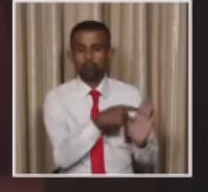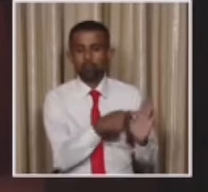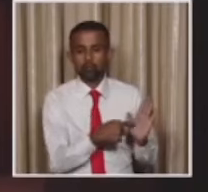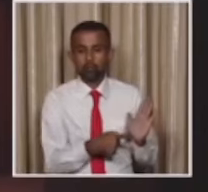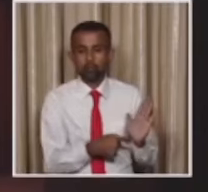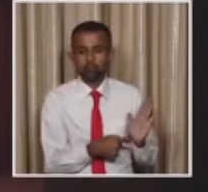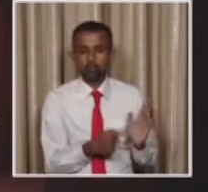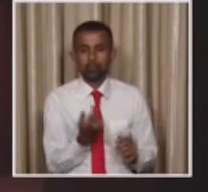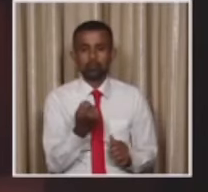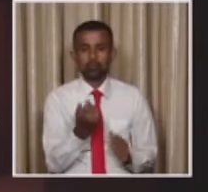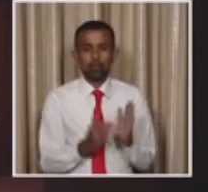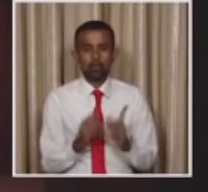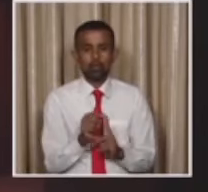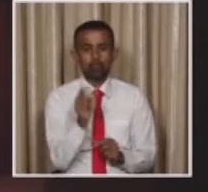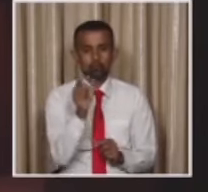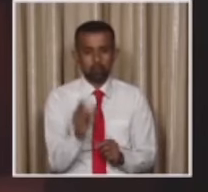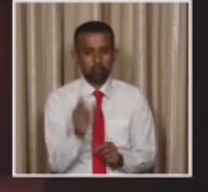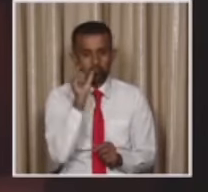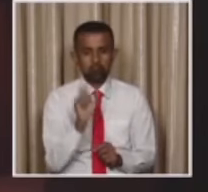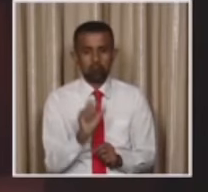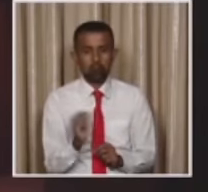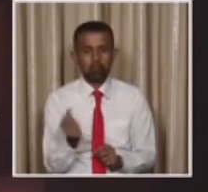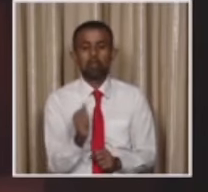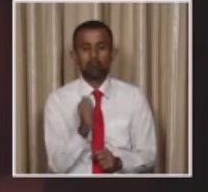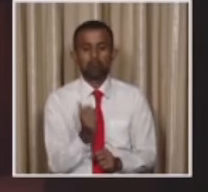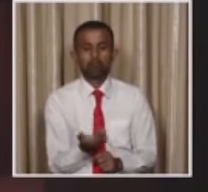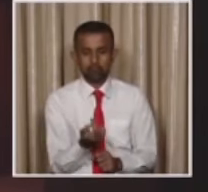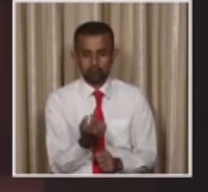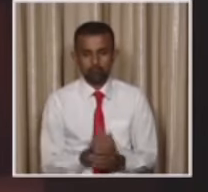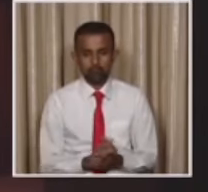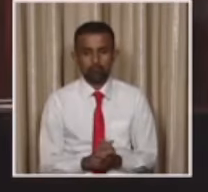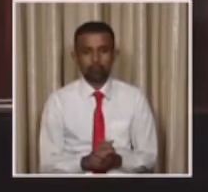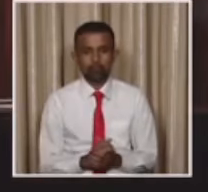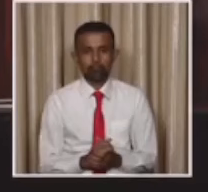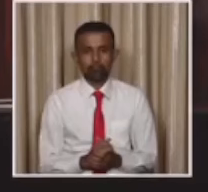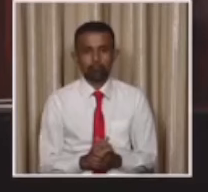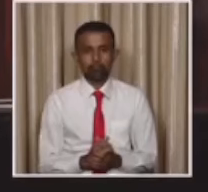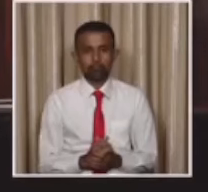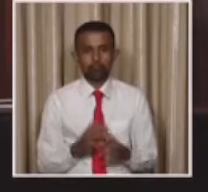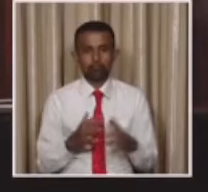මුදල් ඇමතිවරයා හැටියට ඔබතුමා අවධානය යොමු කරන්න කියන එක මම අහන්න කැමතියි. මල්ලි විරුවන්සමත්